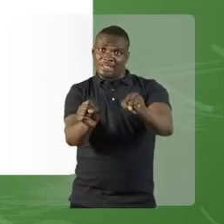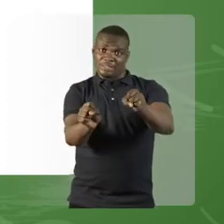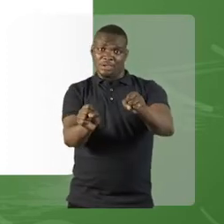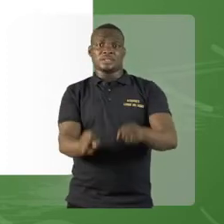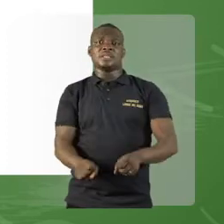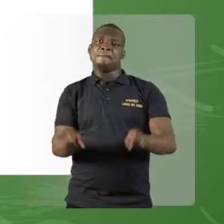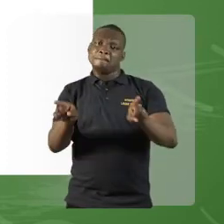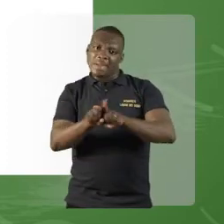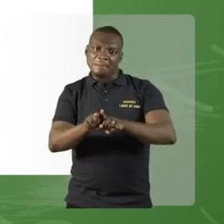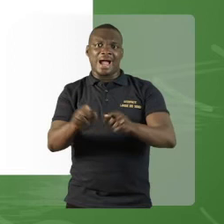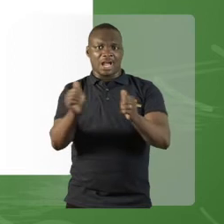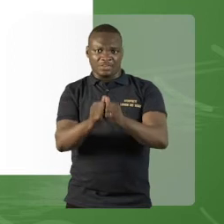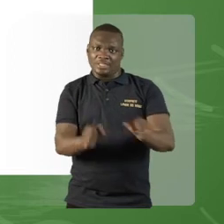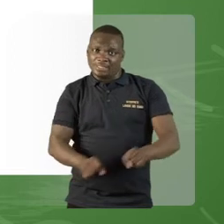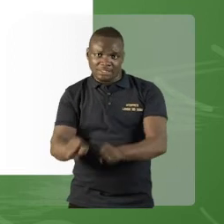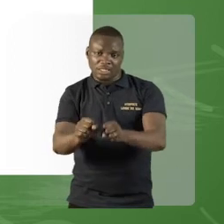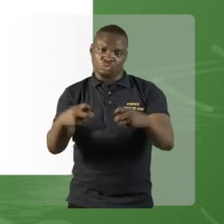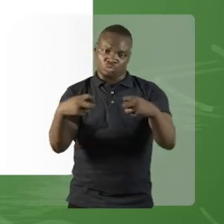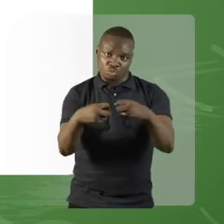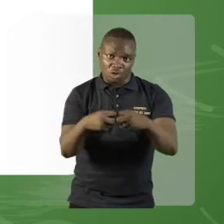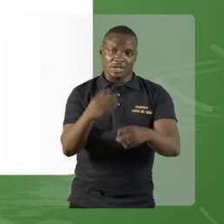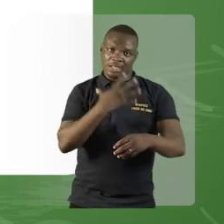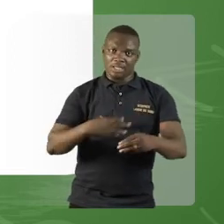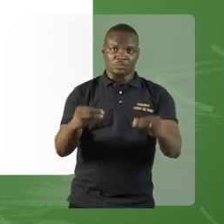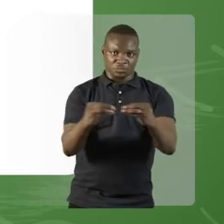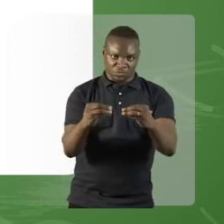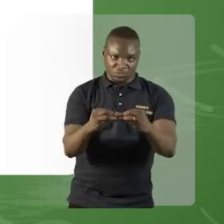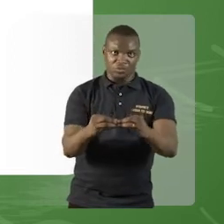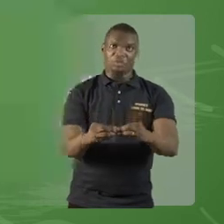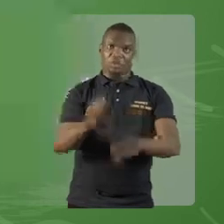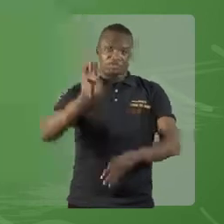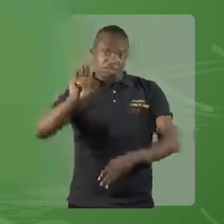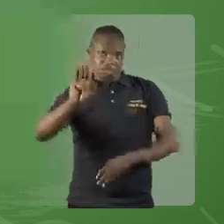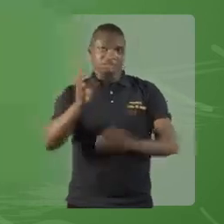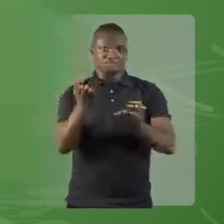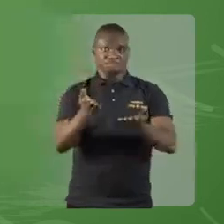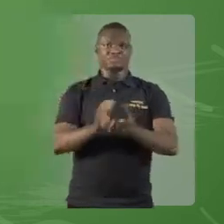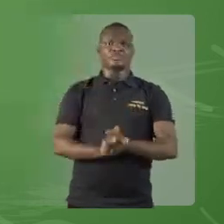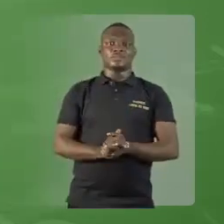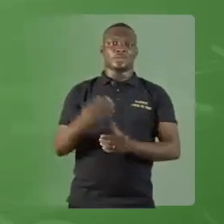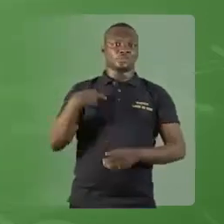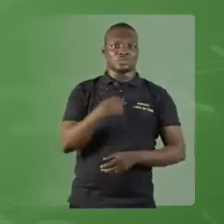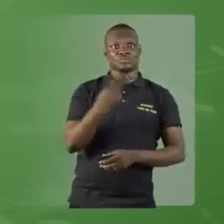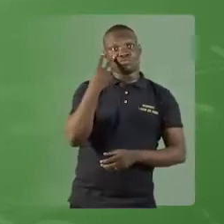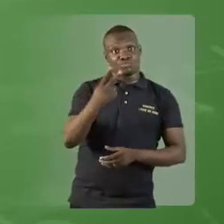électrique et aussi du sens du champ magnétique B. Nous venons de voir que